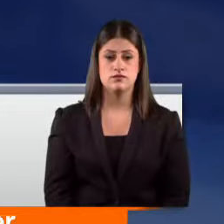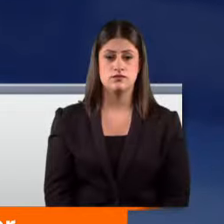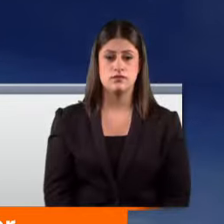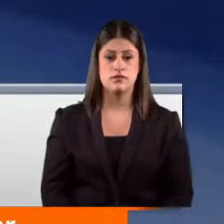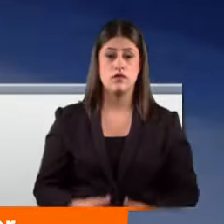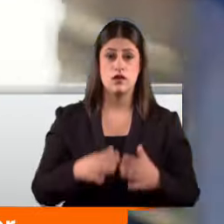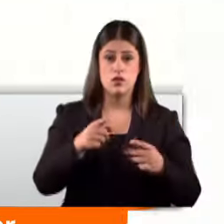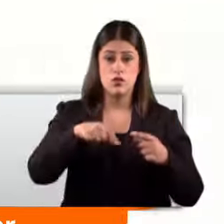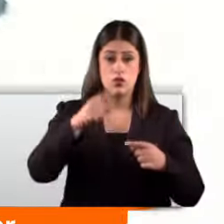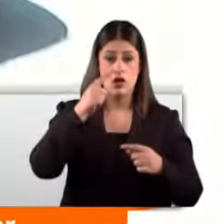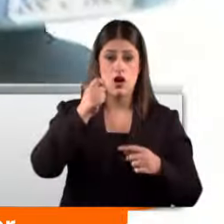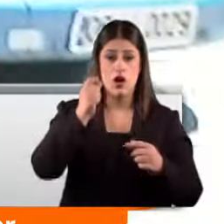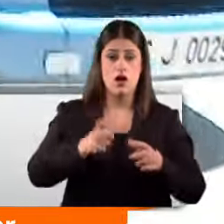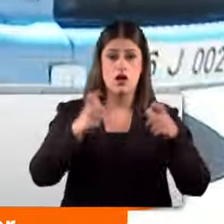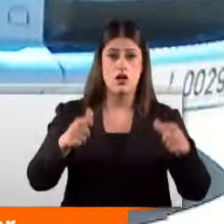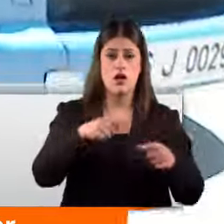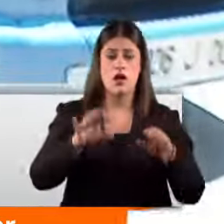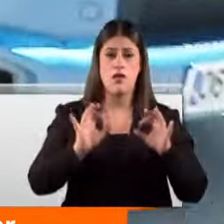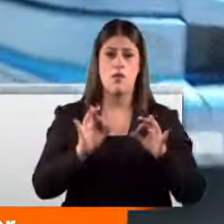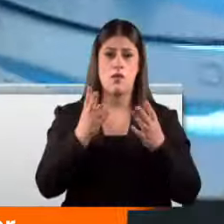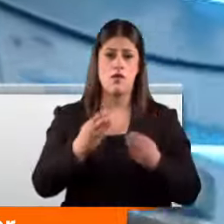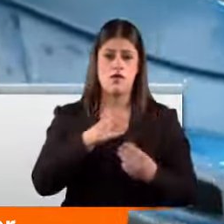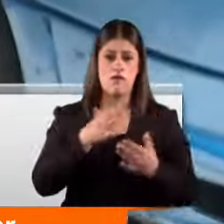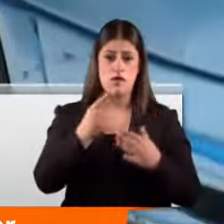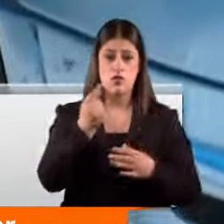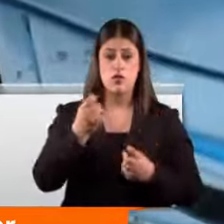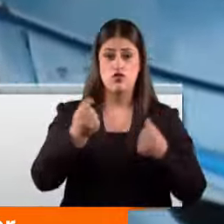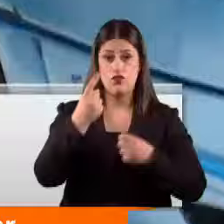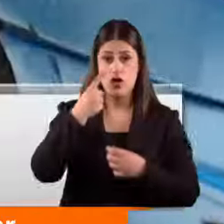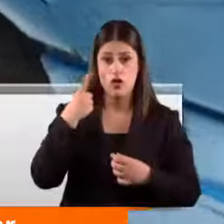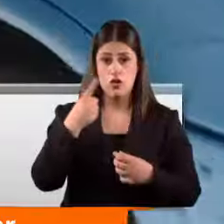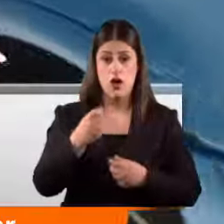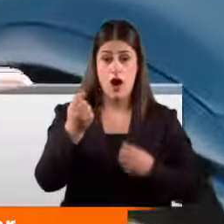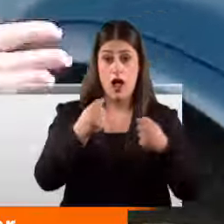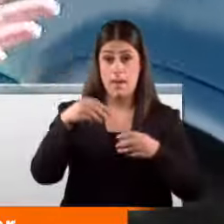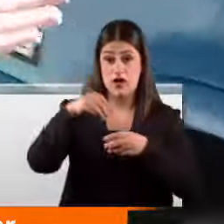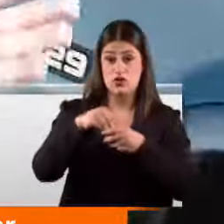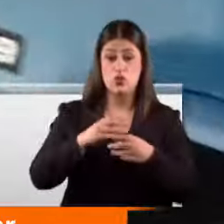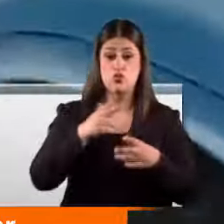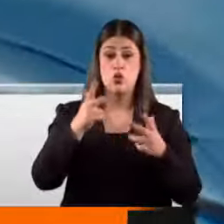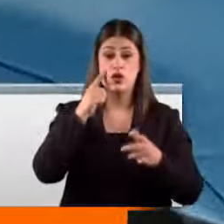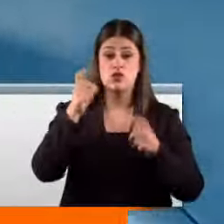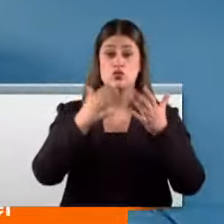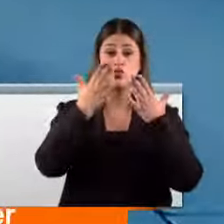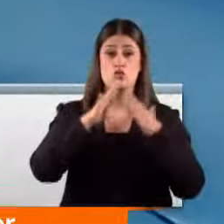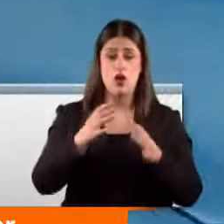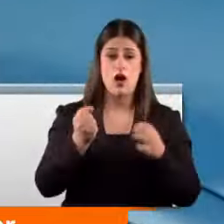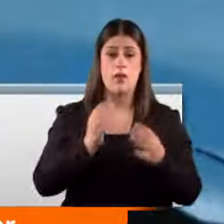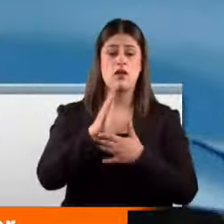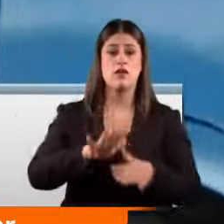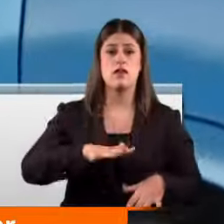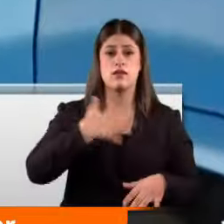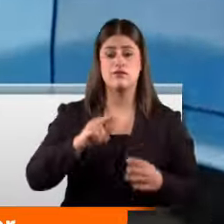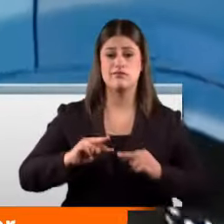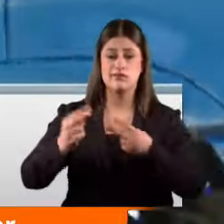Aslında bu durum Ankara genelinde sık yaşanıyor. Dolmuş şoförleri araçta yeterli sayıya ulaşamadığında aracı hareket ettirmek istemiyor ve